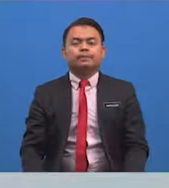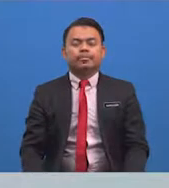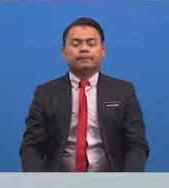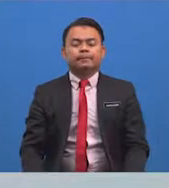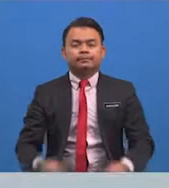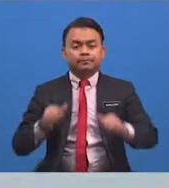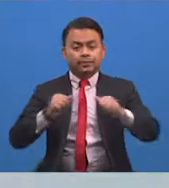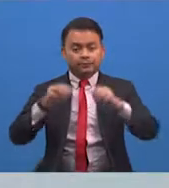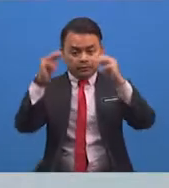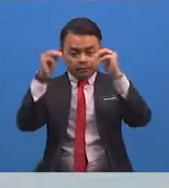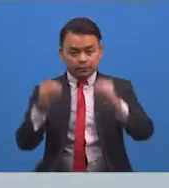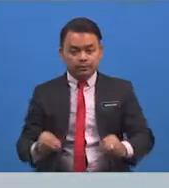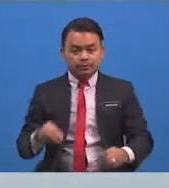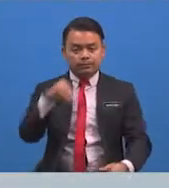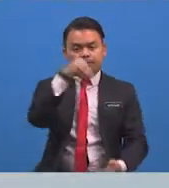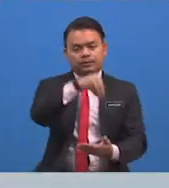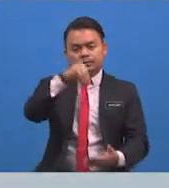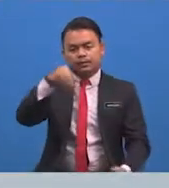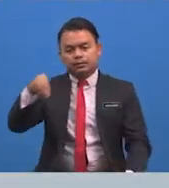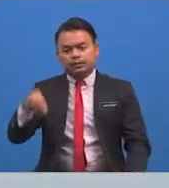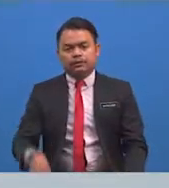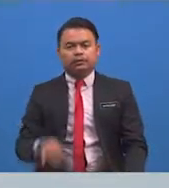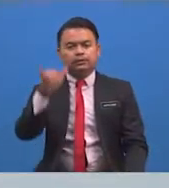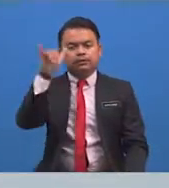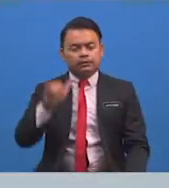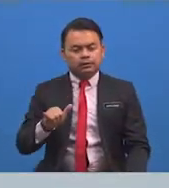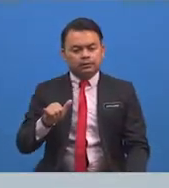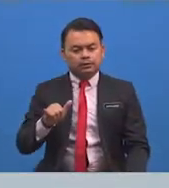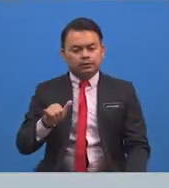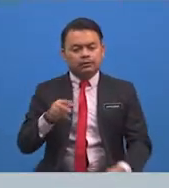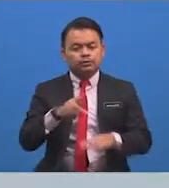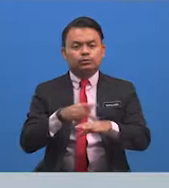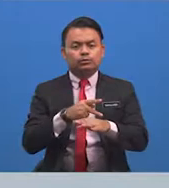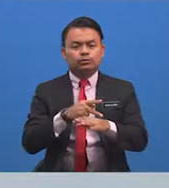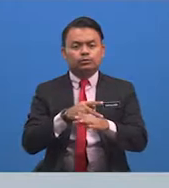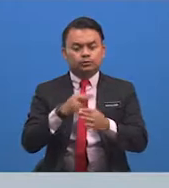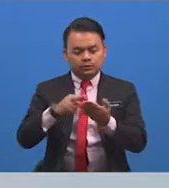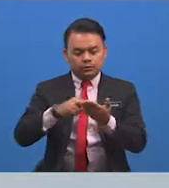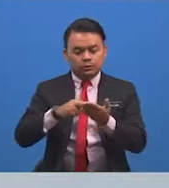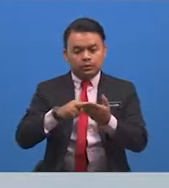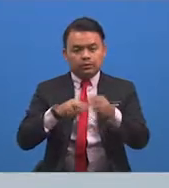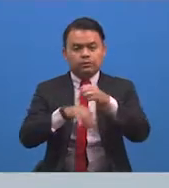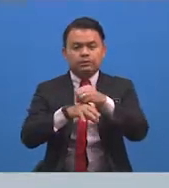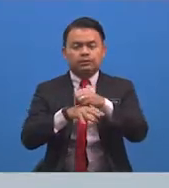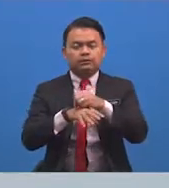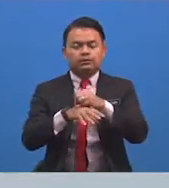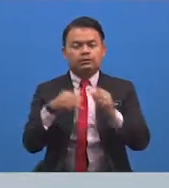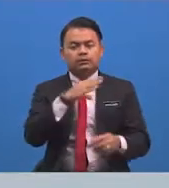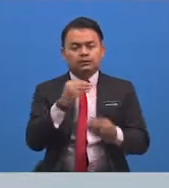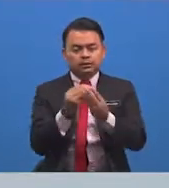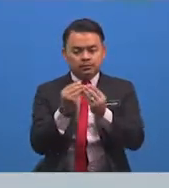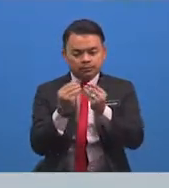Aktiviti manusia seperti pertanian yang menggunakan racun serangga dan baja kimia secara